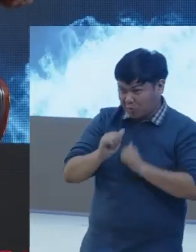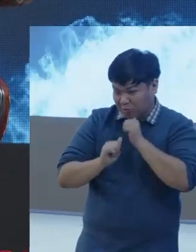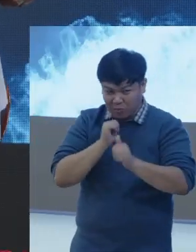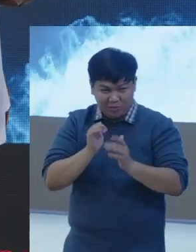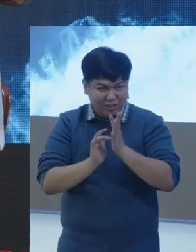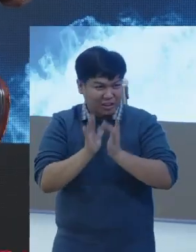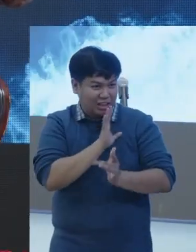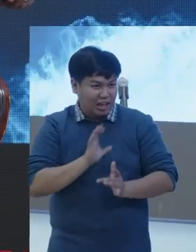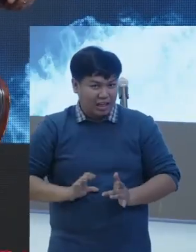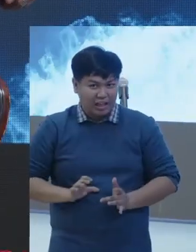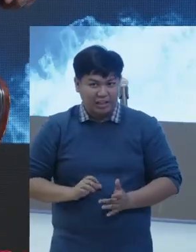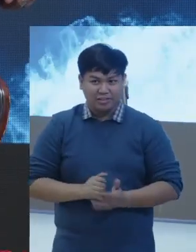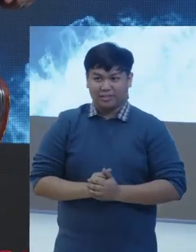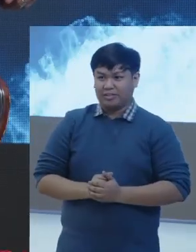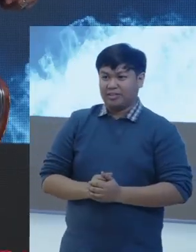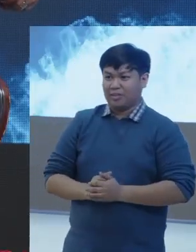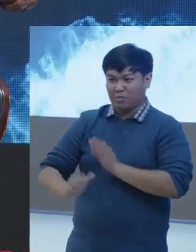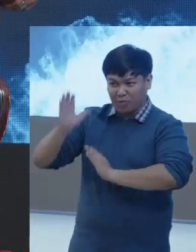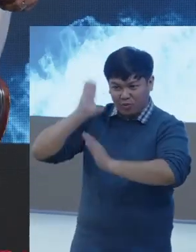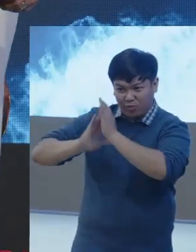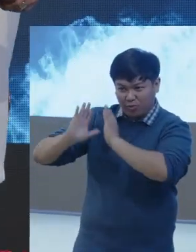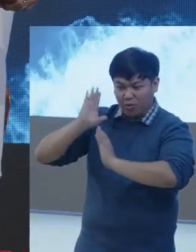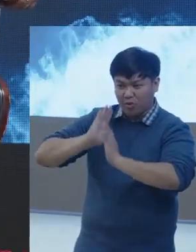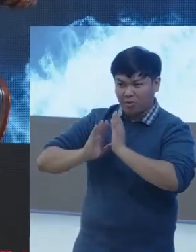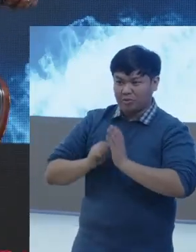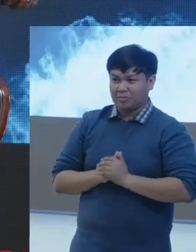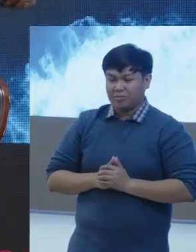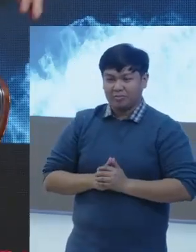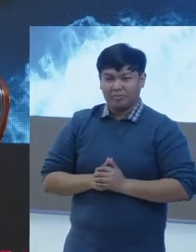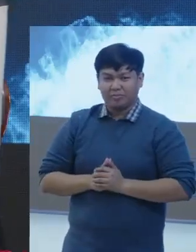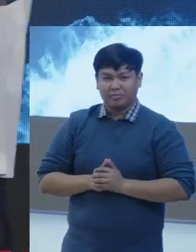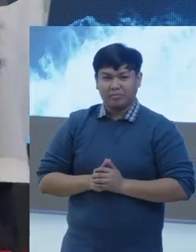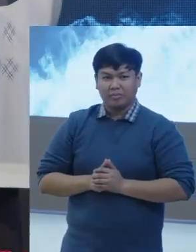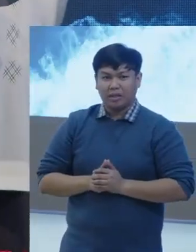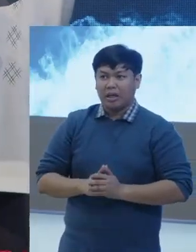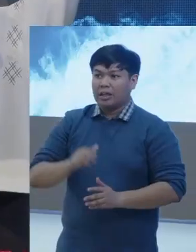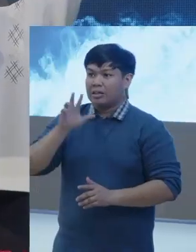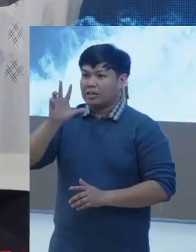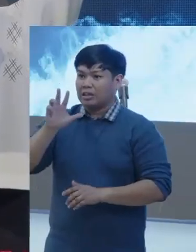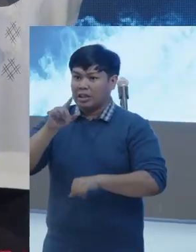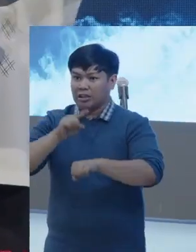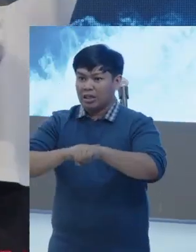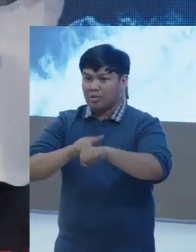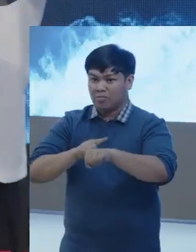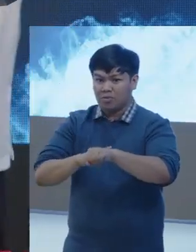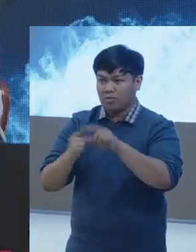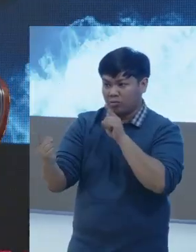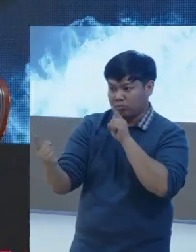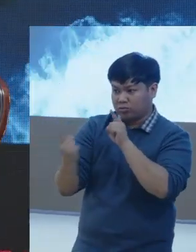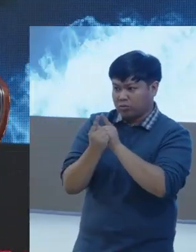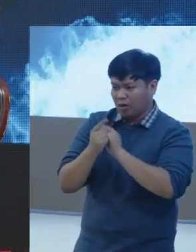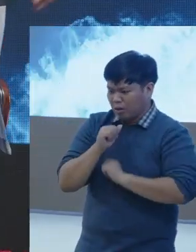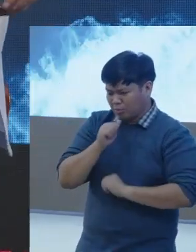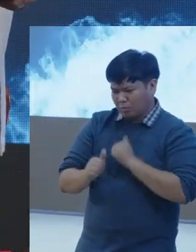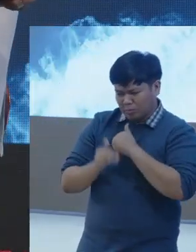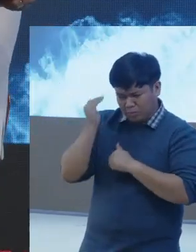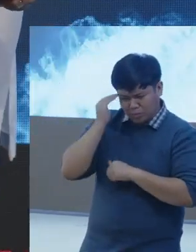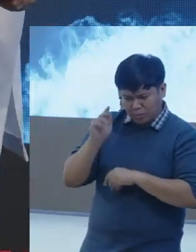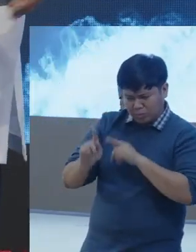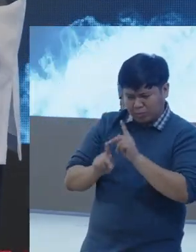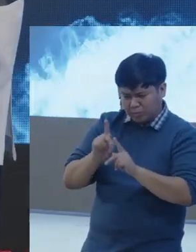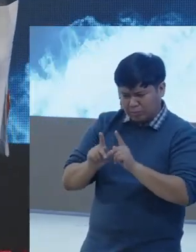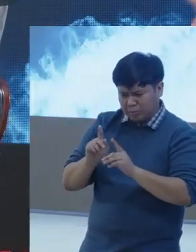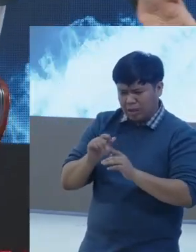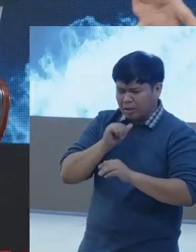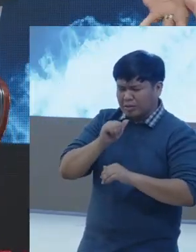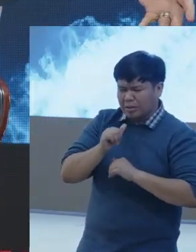Isang maliit na bata na kinonfront siya, nag-deny na siya kaagad. Ngayon, nakaharap siya sa buong bayan, sa